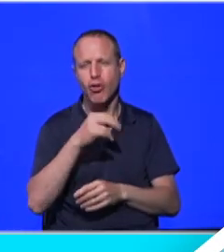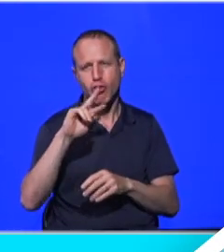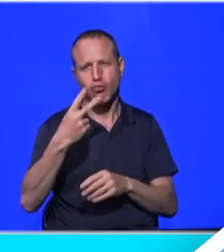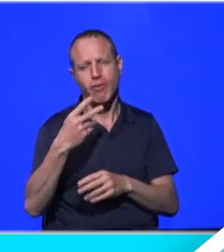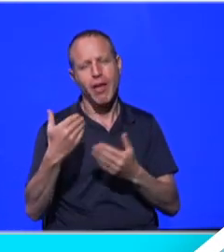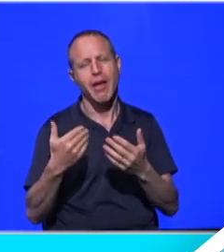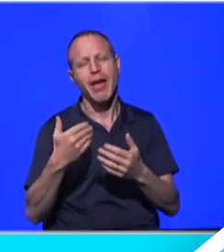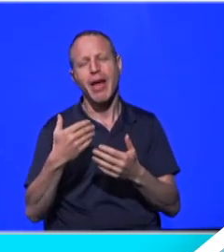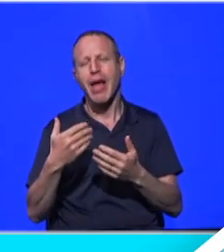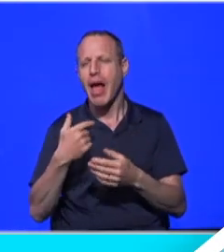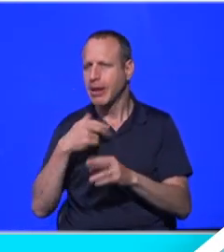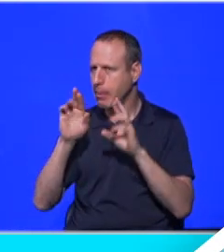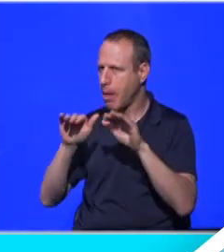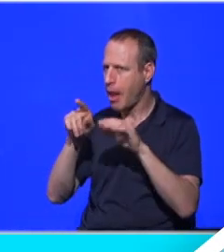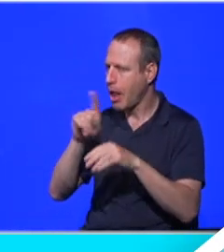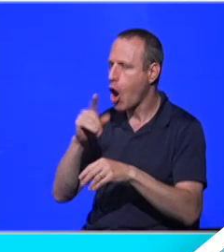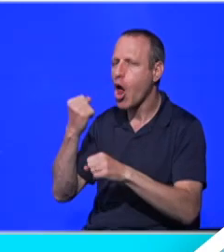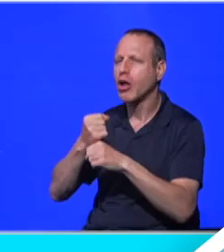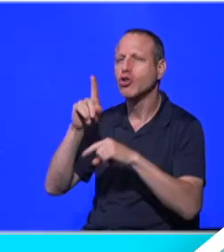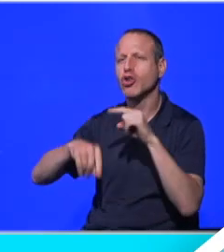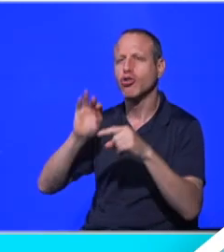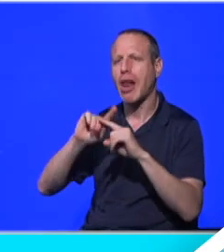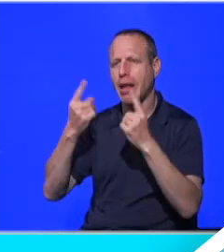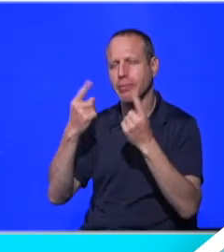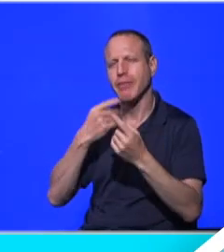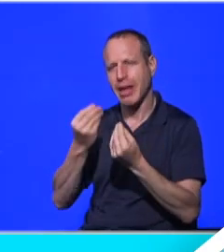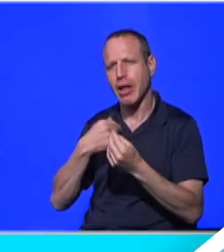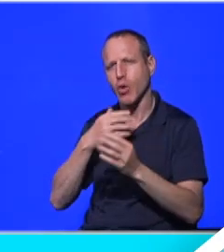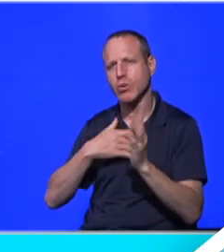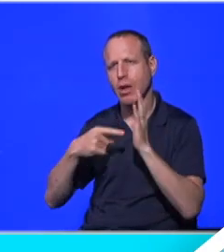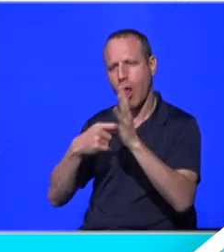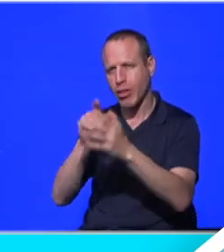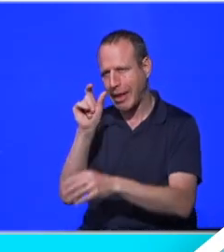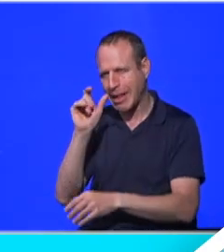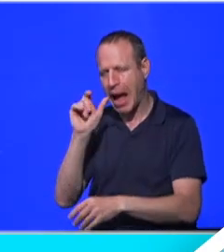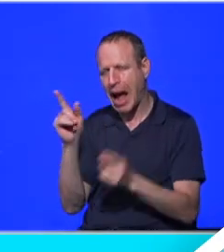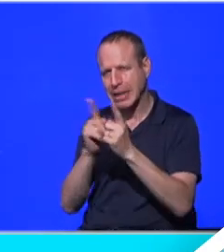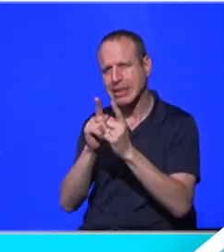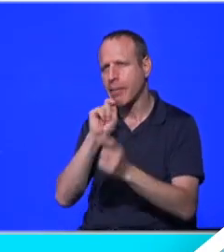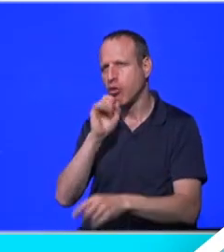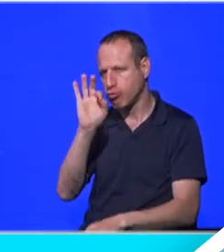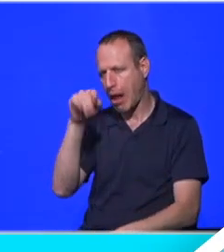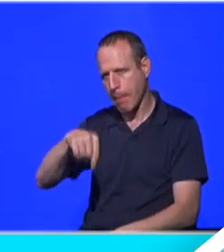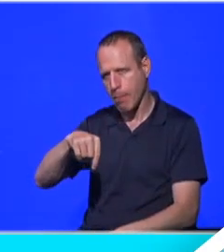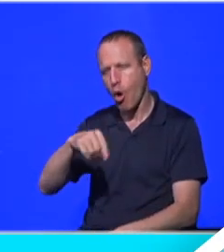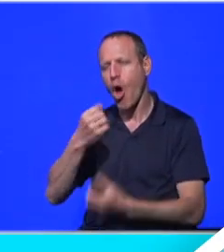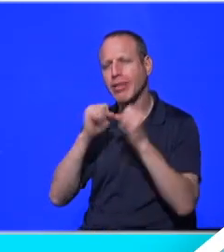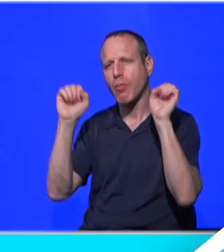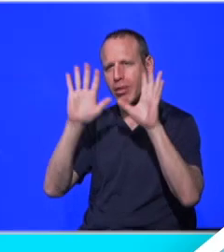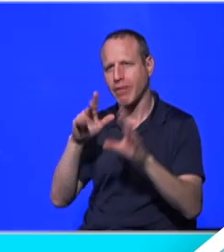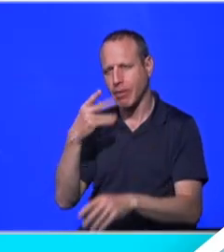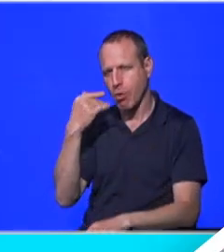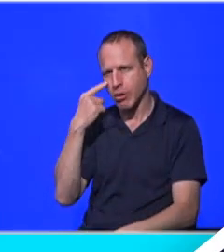אלא חדשות. אני מאחלת לך לא לעשות את השגיאות של האחרים, אבל רגע, אני רוצה להראות לך קטע קצר מראיון שלך כאן, בדמוקרטיבי, בוא